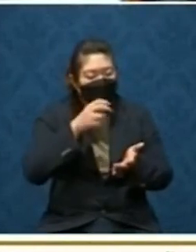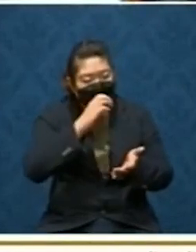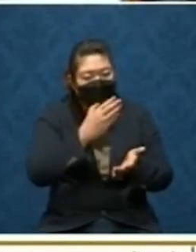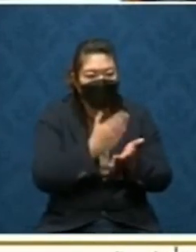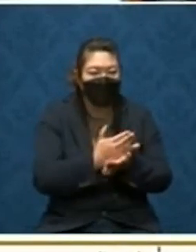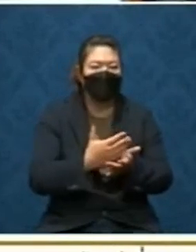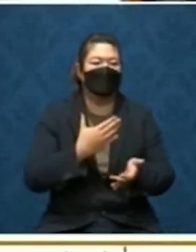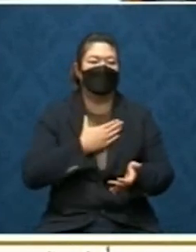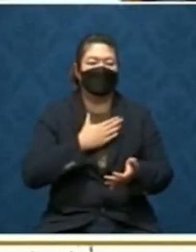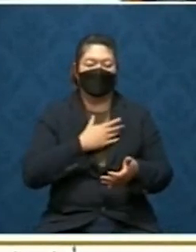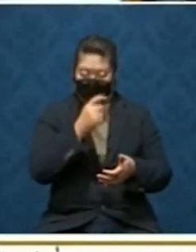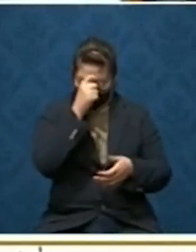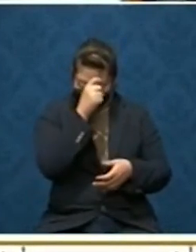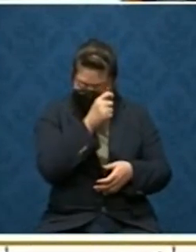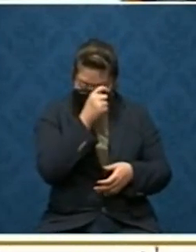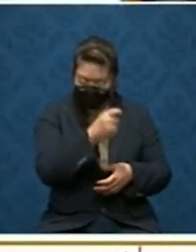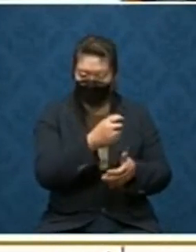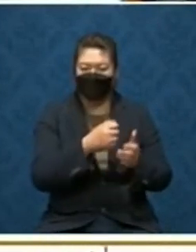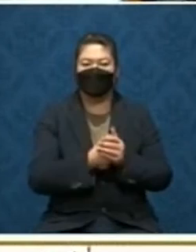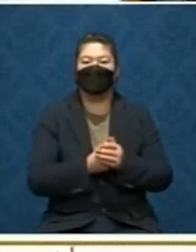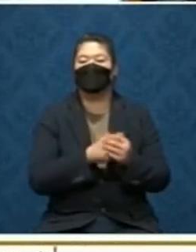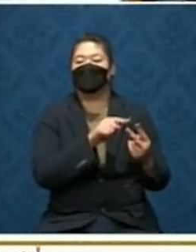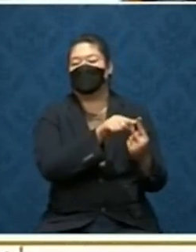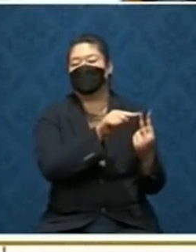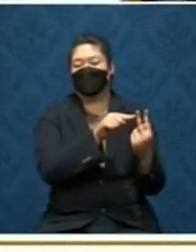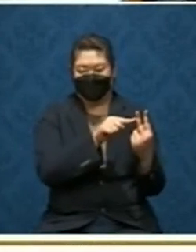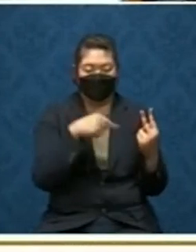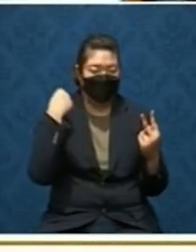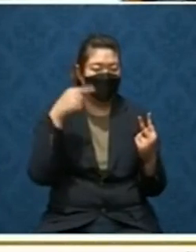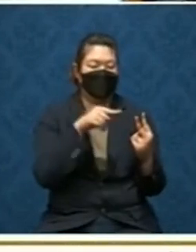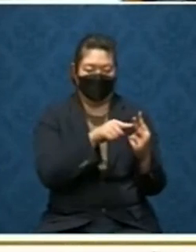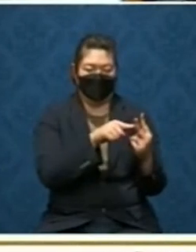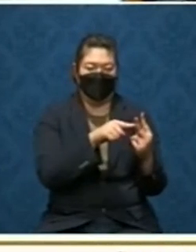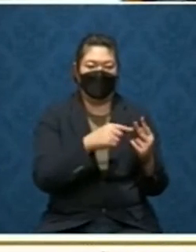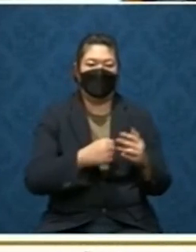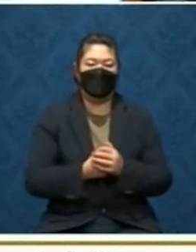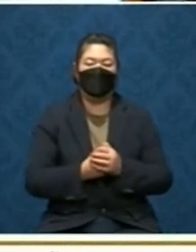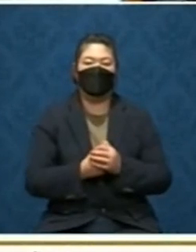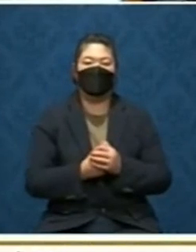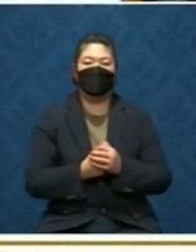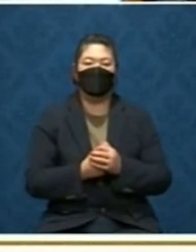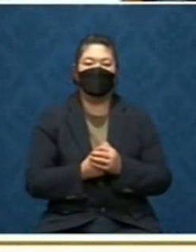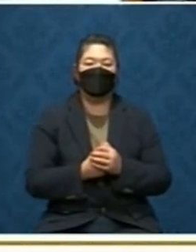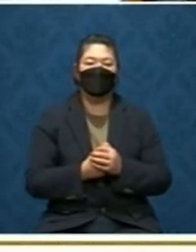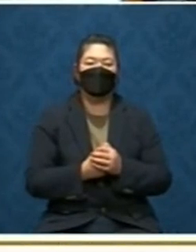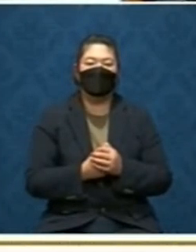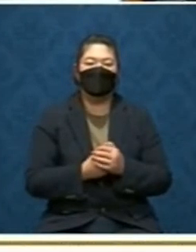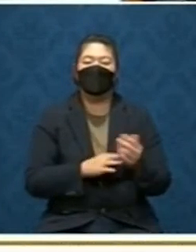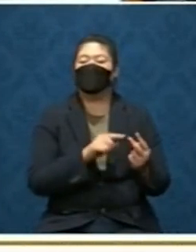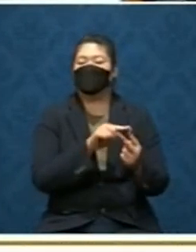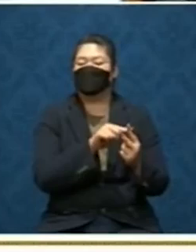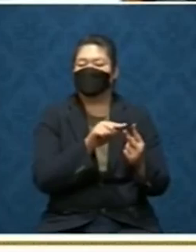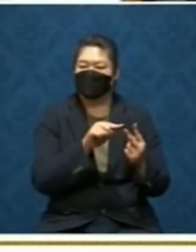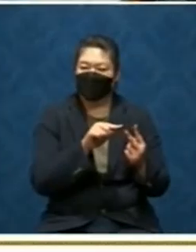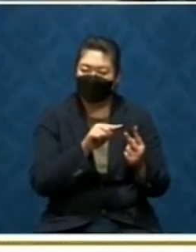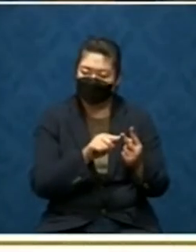ารวะต่อความเด็ดเดี่ยวของคุณตะวันและคุณแบมอย่างไรก็ดีค่ะดิฉันไม่อยากให้ทั้งสองท่านนี้ต้องถูก